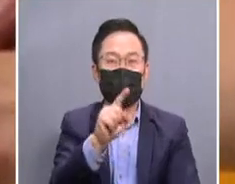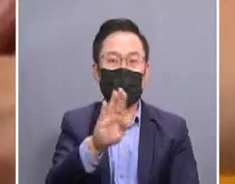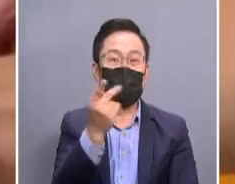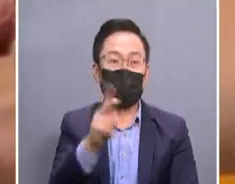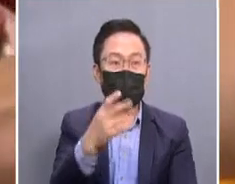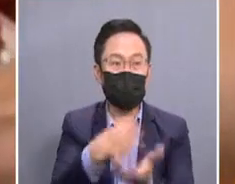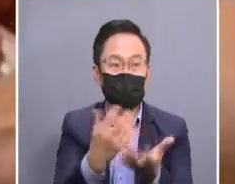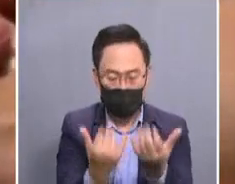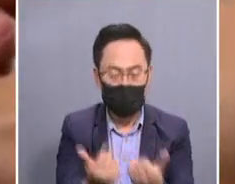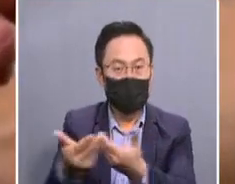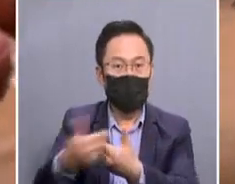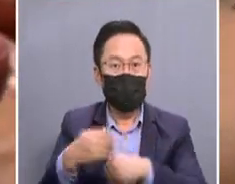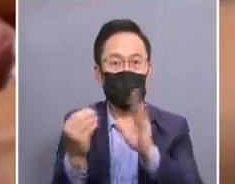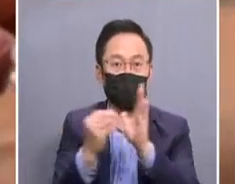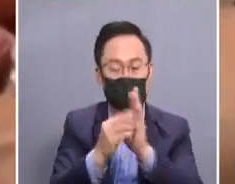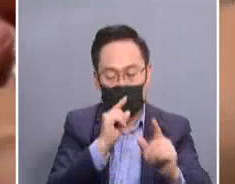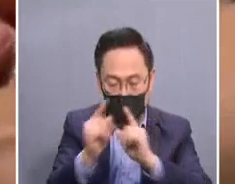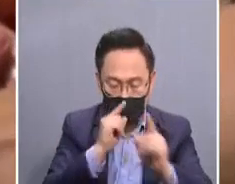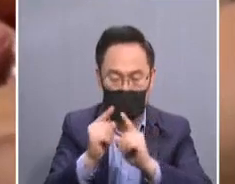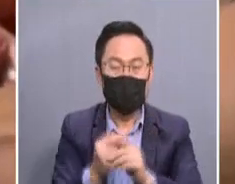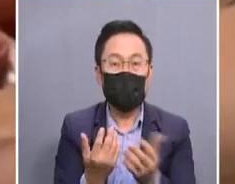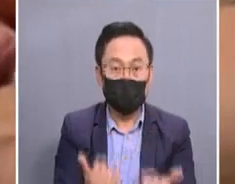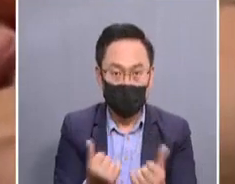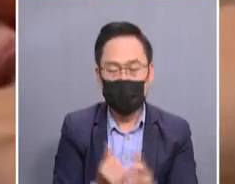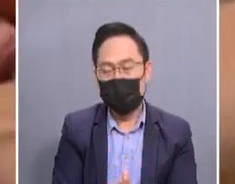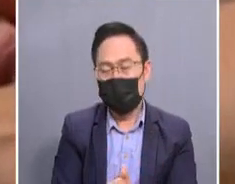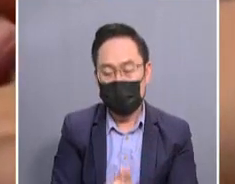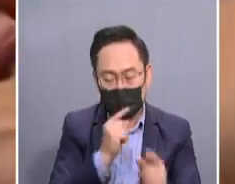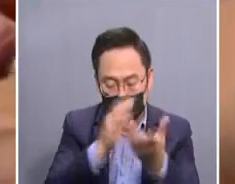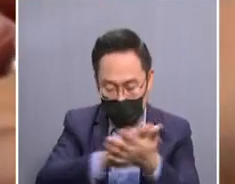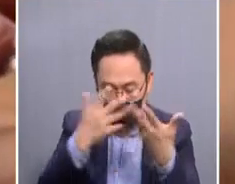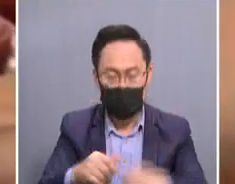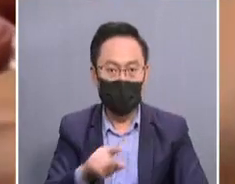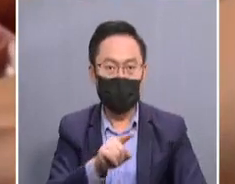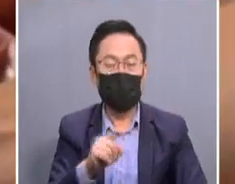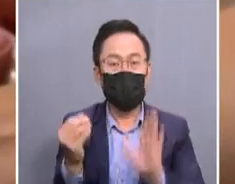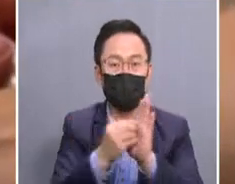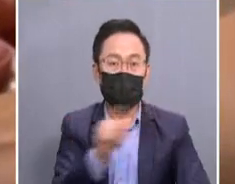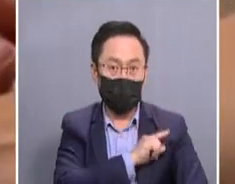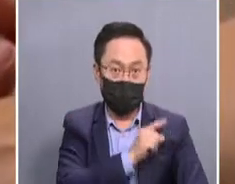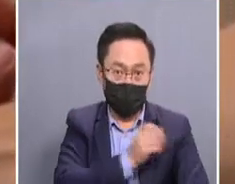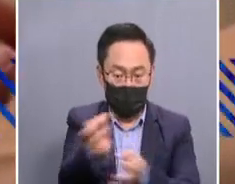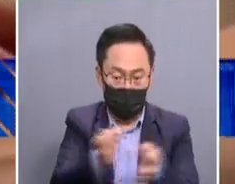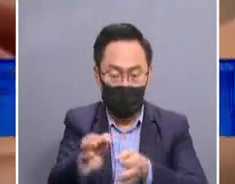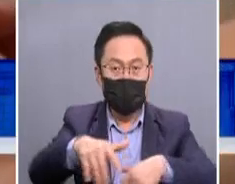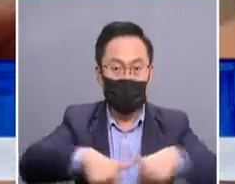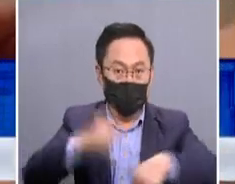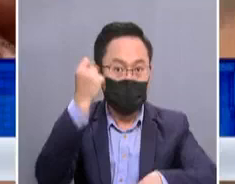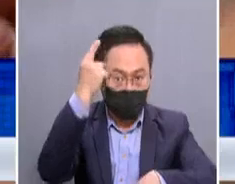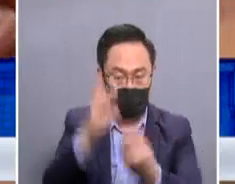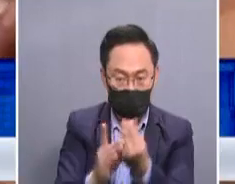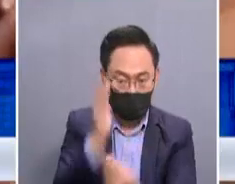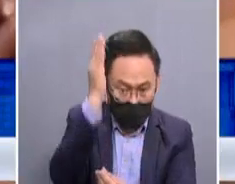าจจะเดี๋ยววันนี้จะขอให้กทม.ชี้แจงเพิ่มเติมให้พี่น้องประชาชนเข้าใจว่านะครับมันก็จะทยอยมาในสัปดาห์ต่อไป